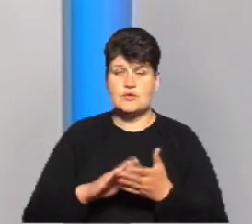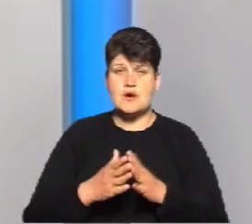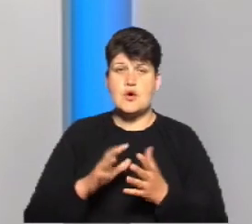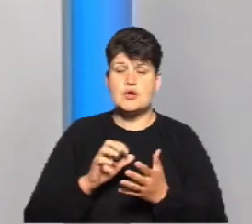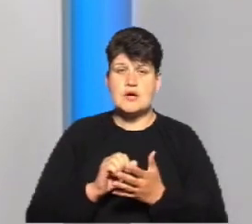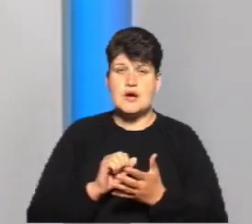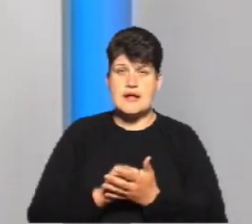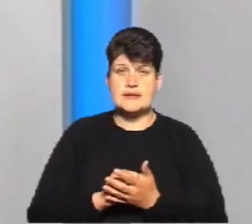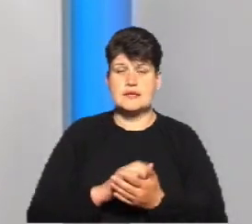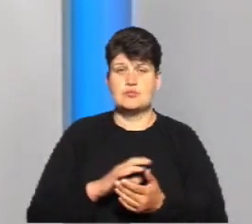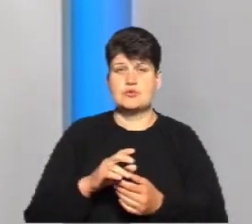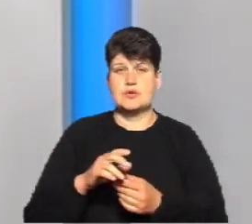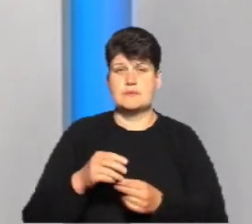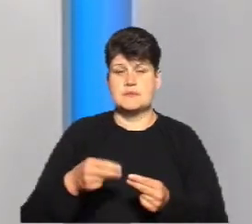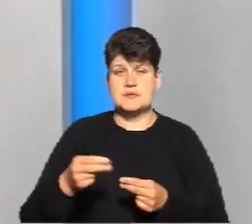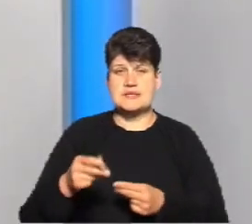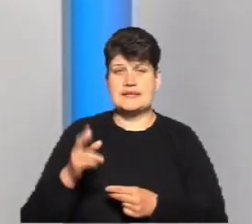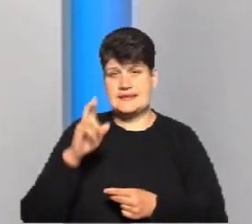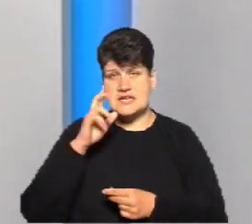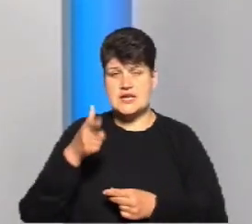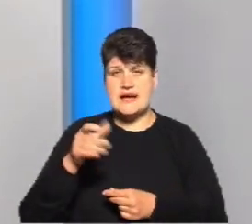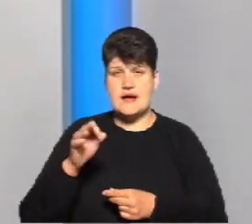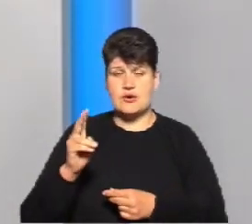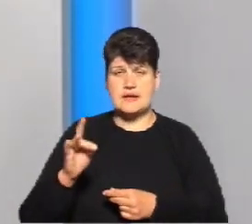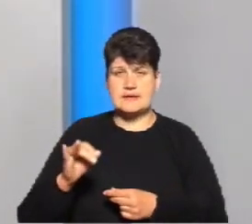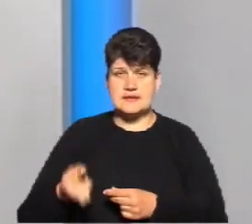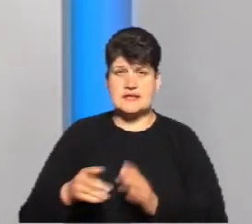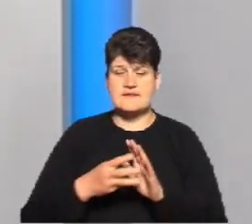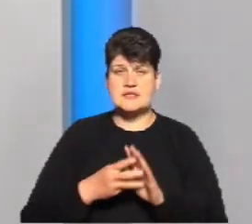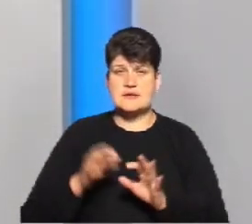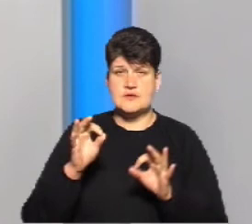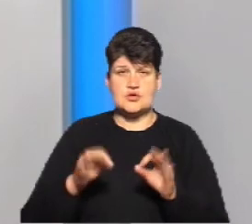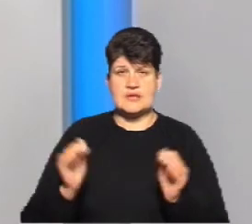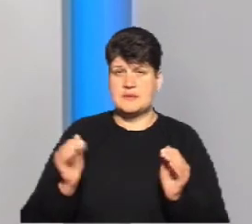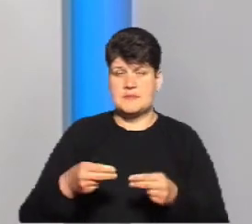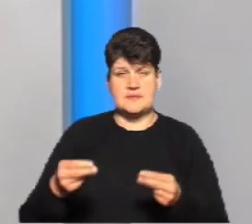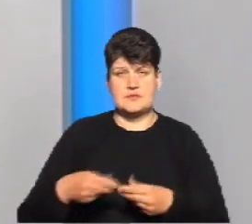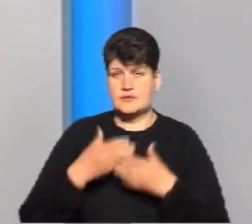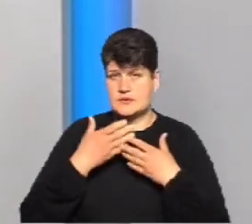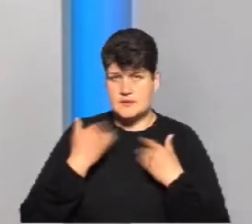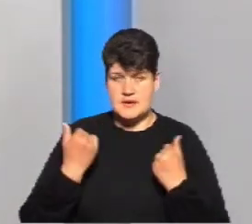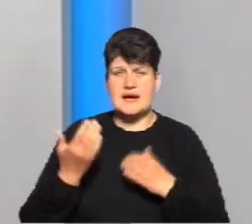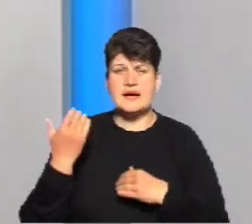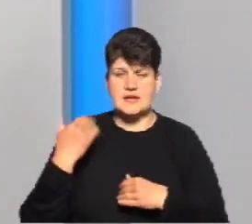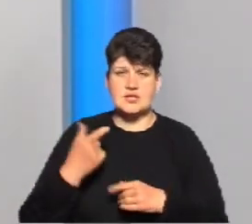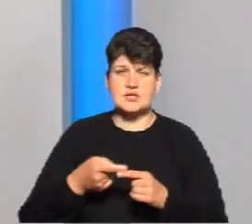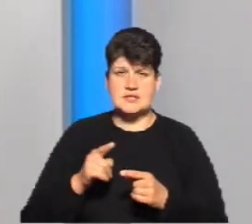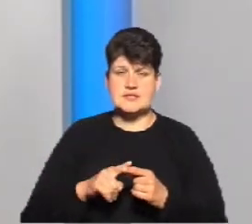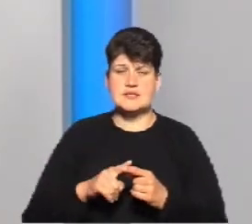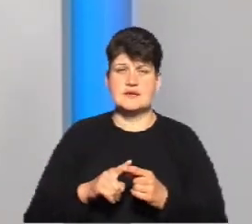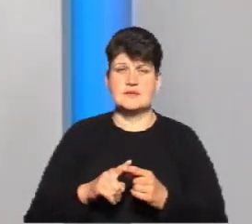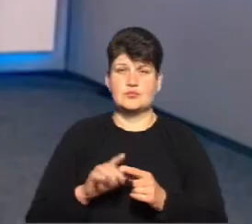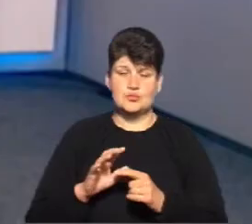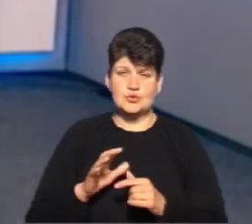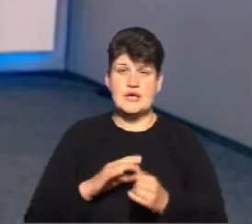Вже фактично років за 5 геокадастр менше ніж на 8% договора оренди не укладав. Тобто раніше немає це такий варіант. 3% це я вже 3% це, але згідно закону України